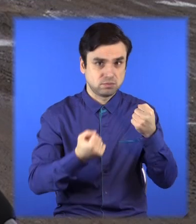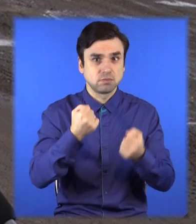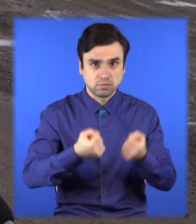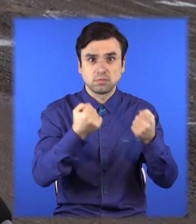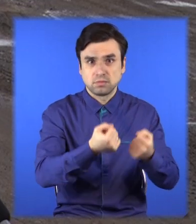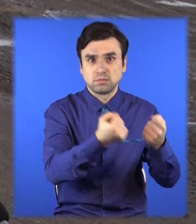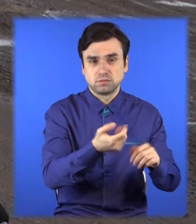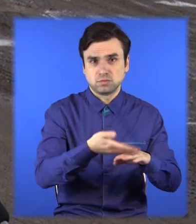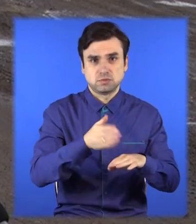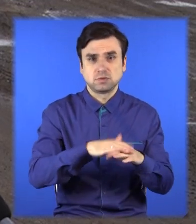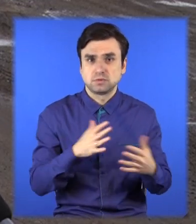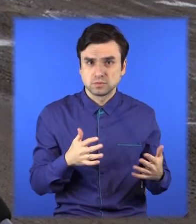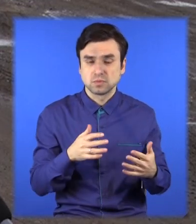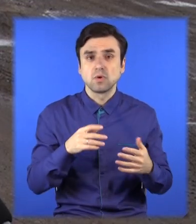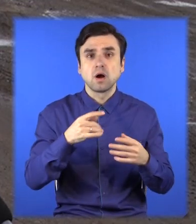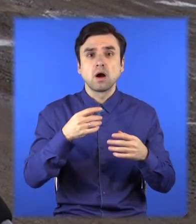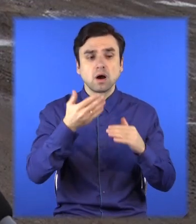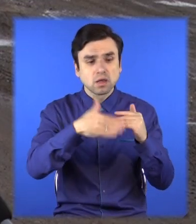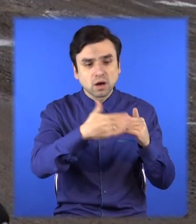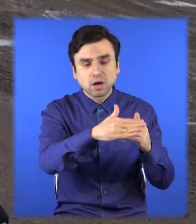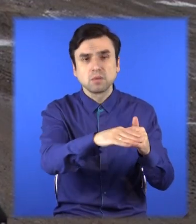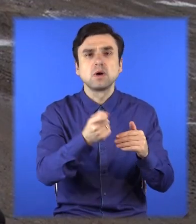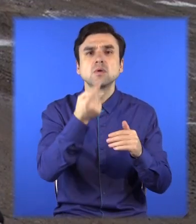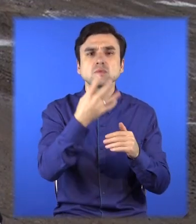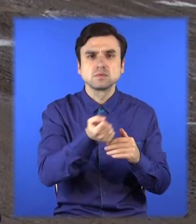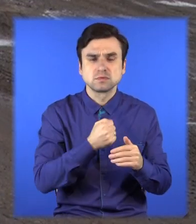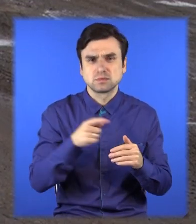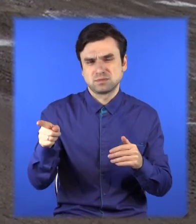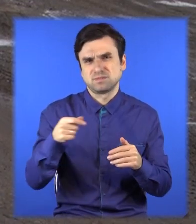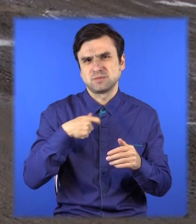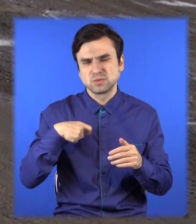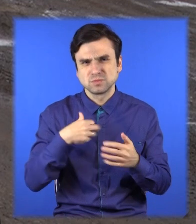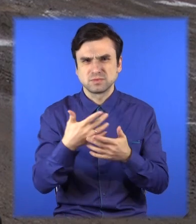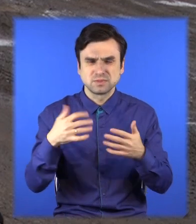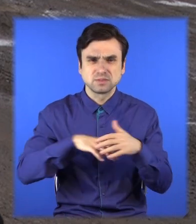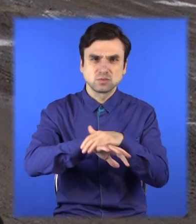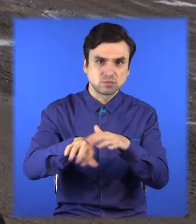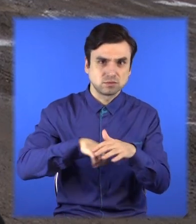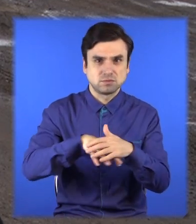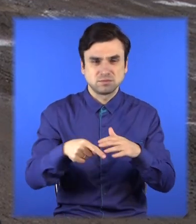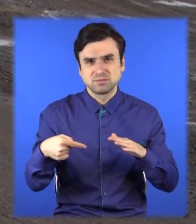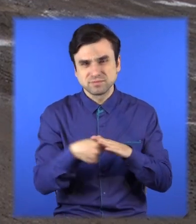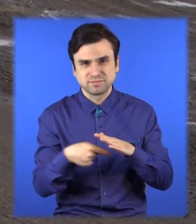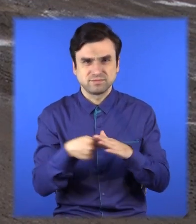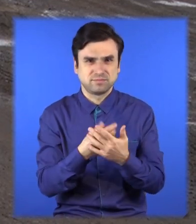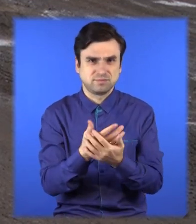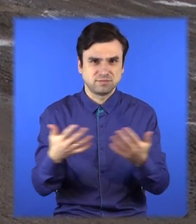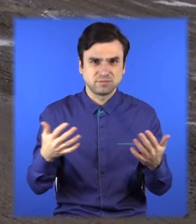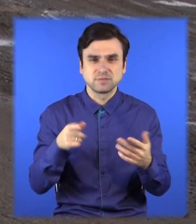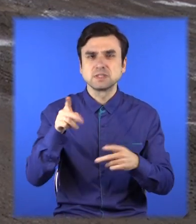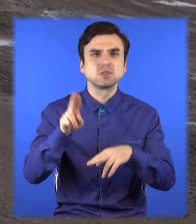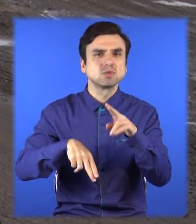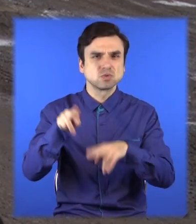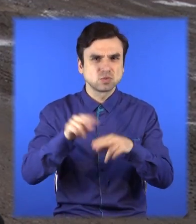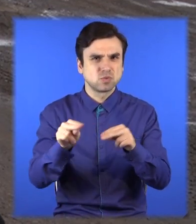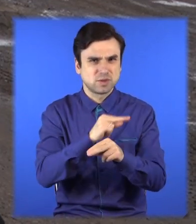отсутствие ответственности. Поэтому я ужесточу ответственность и чиновников, которые распиливают миллиарды народных денег, и строительных